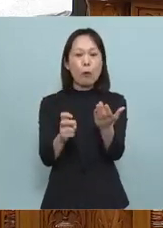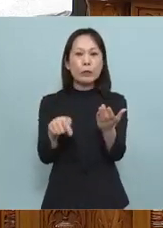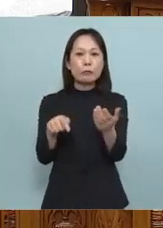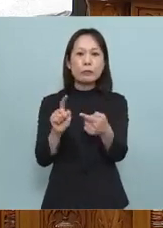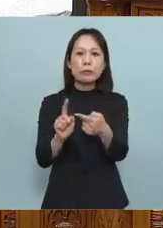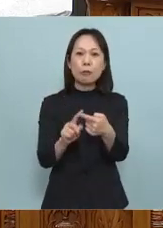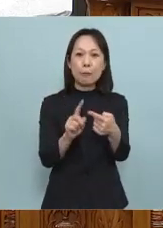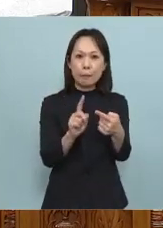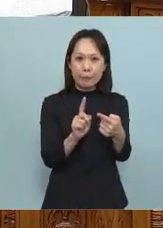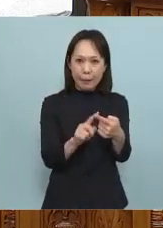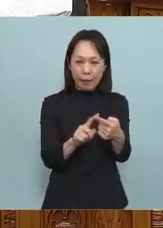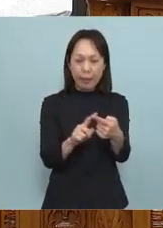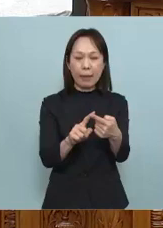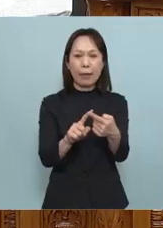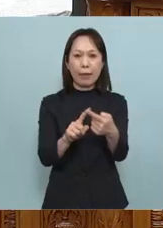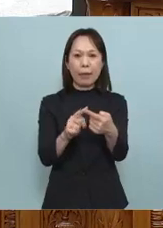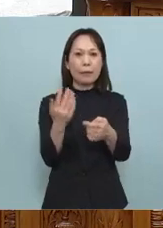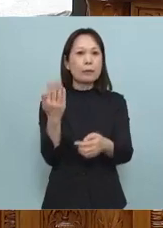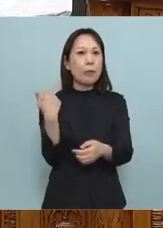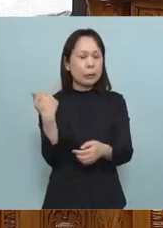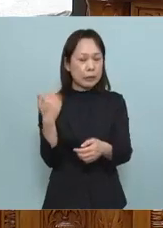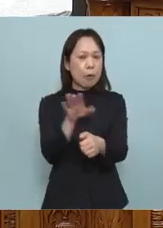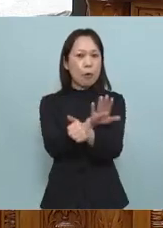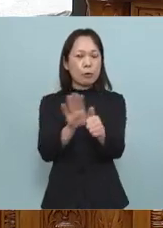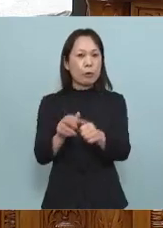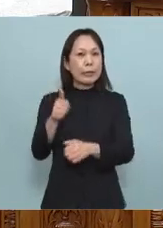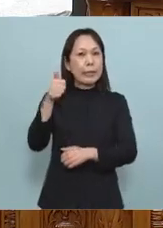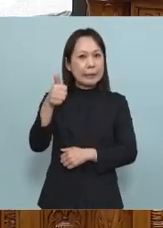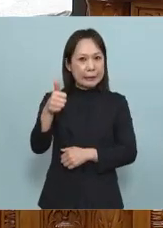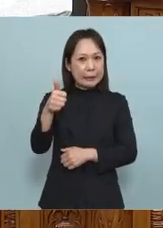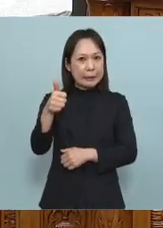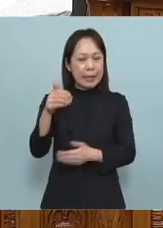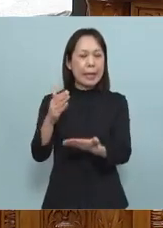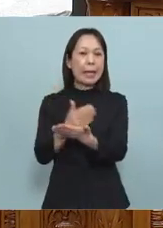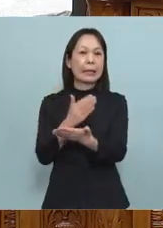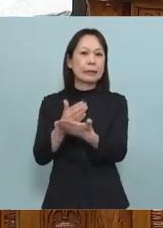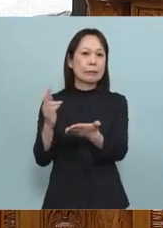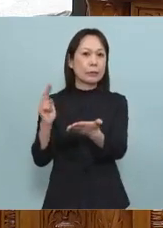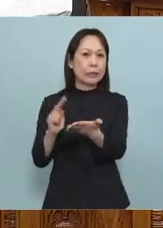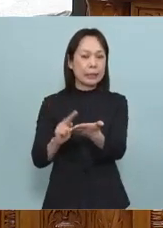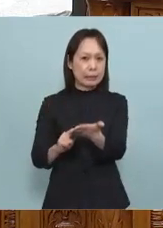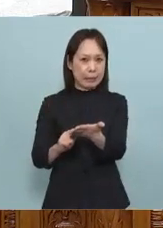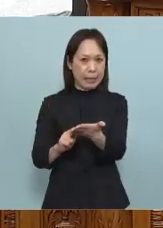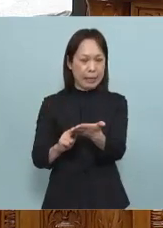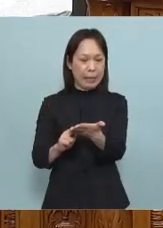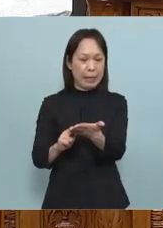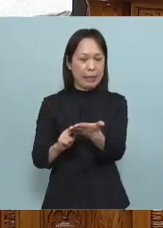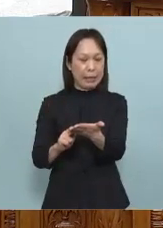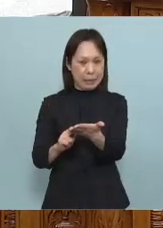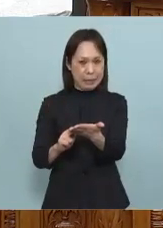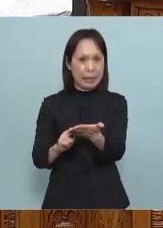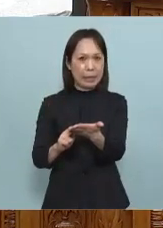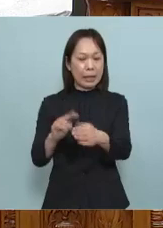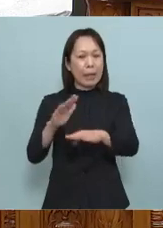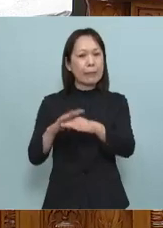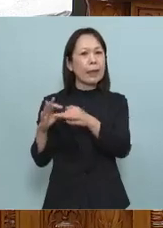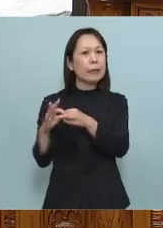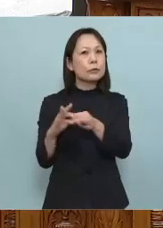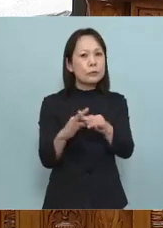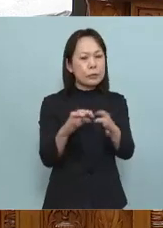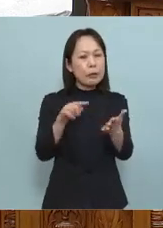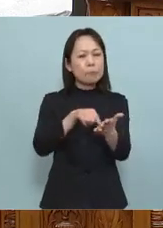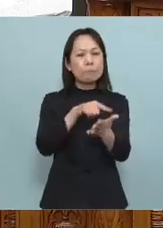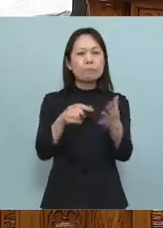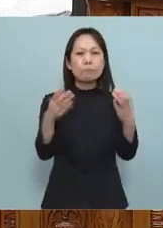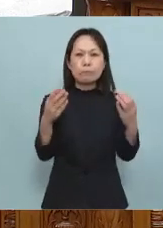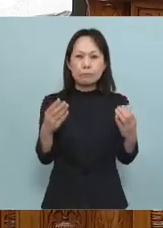任命権者である当時の内閣総理大臣が判断を行ったものであることから一連の手続きは終了したもの